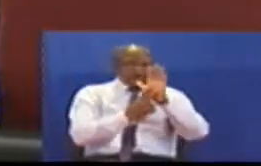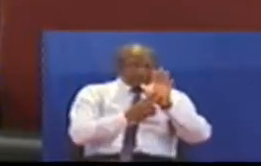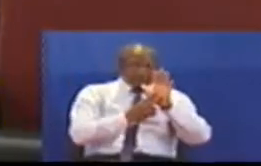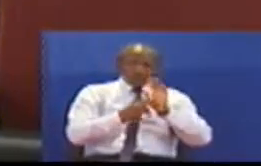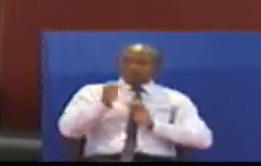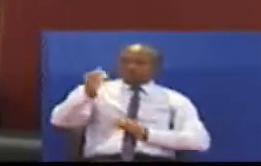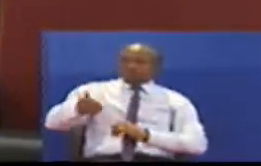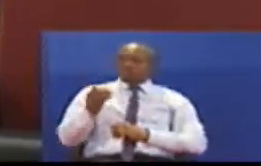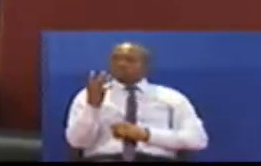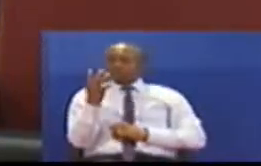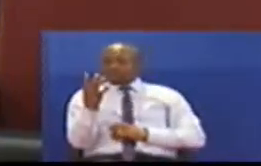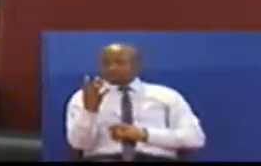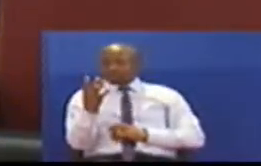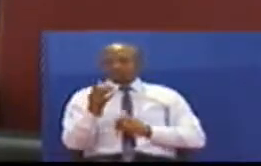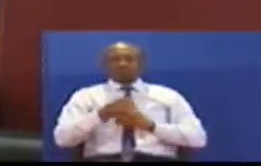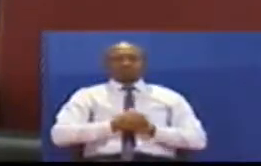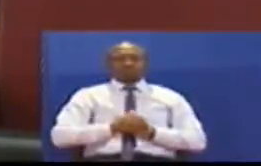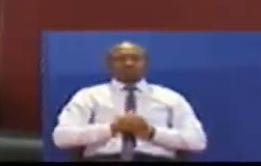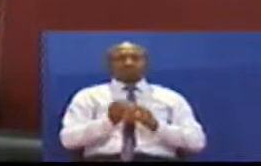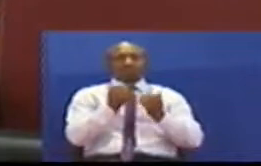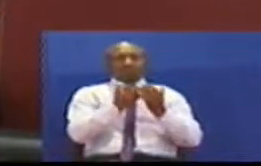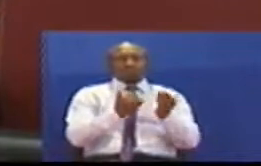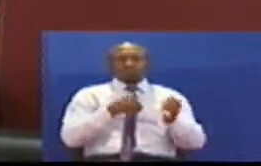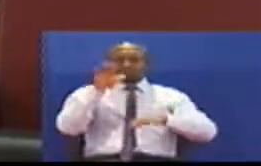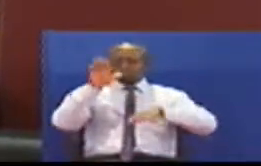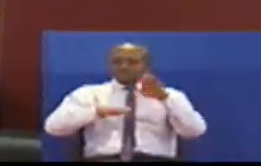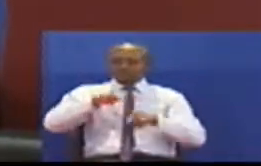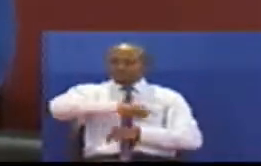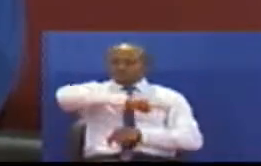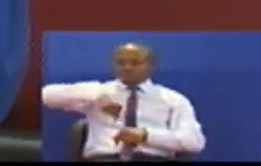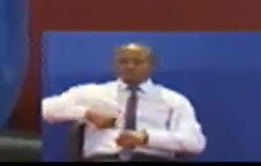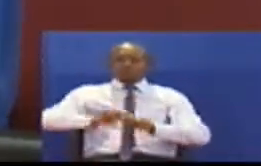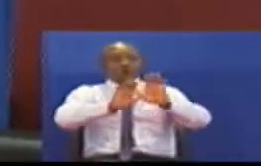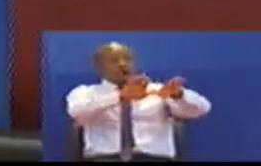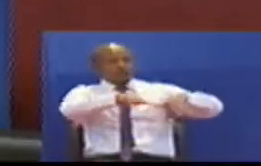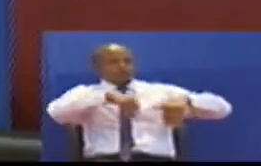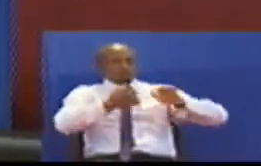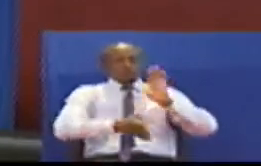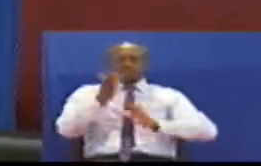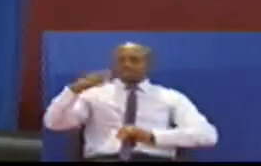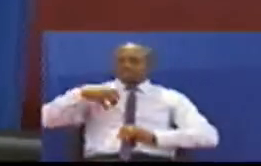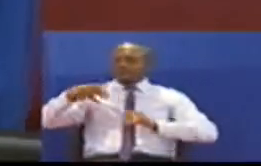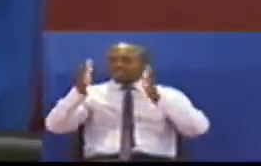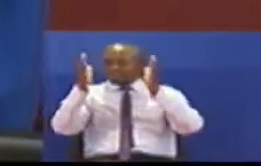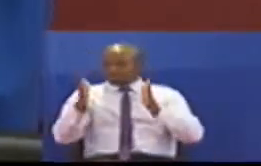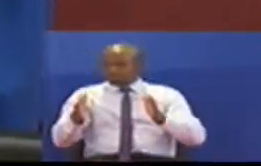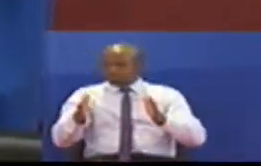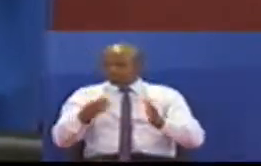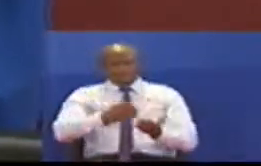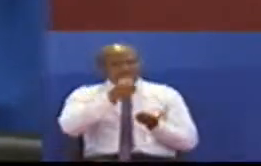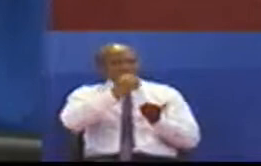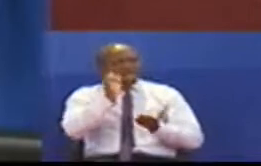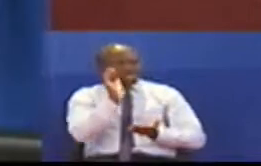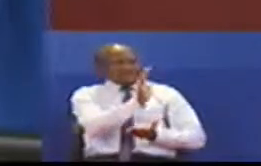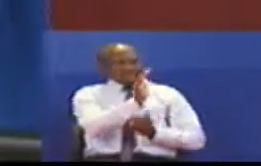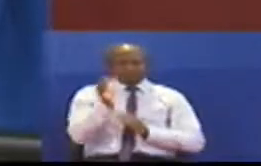17 Aprili. Kwa sababu kwa utamaduni wetu wa kibunge huwa tunaanza na waziri mkuu budget, alafu